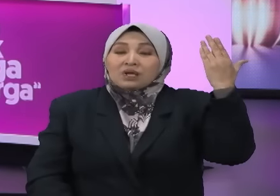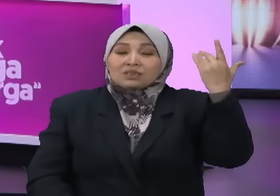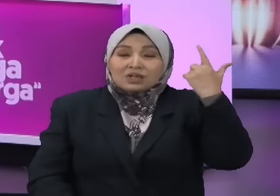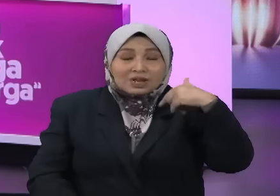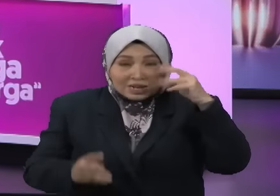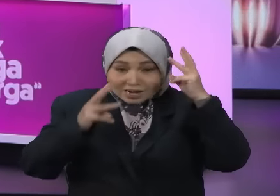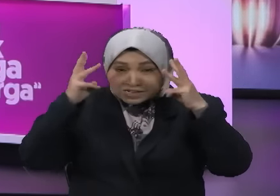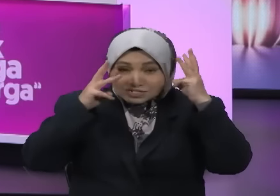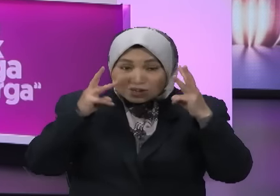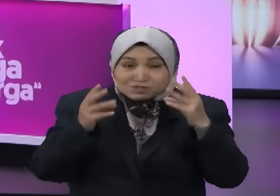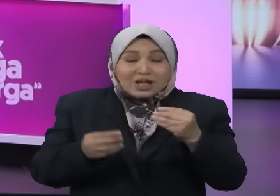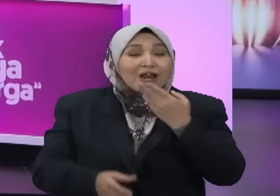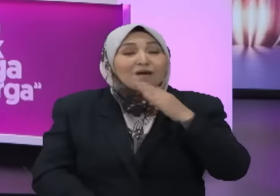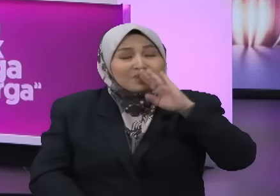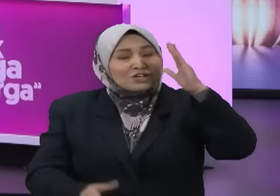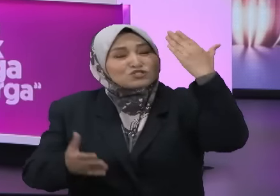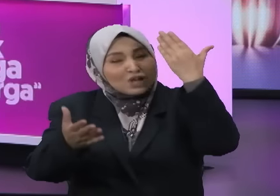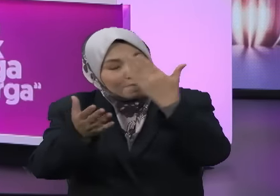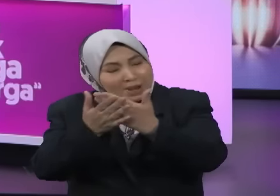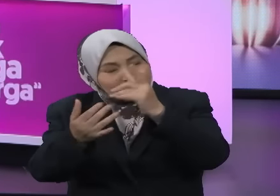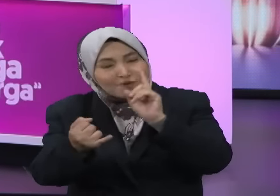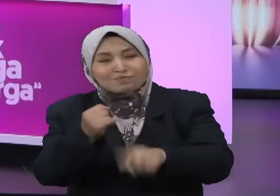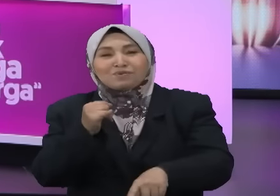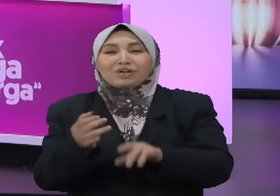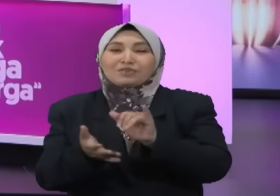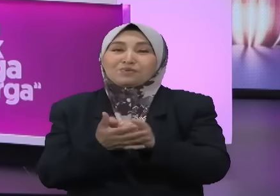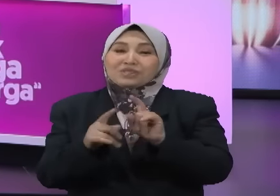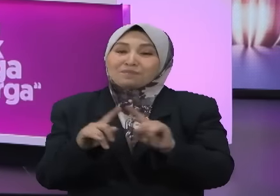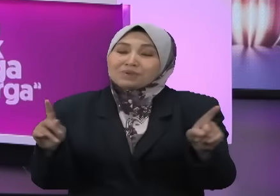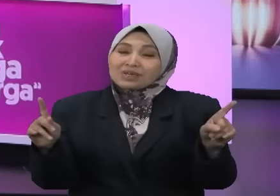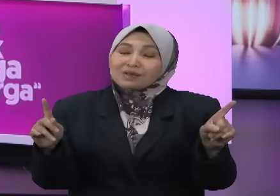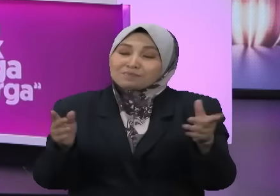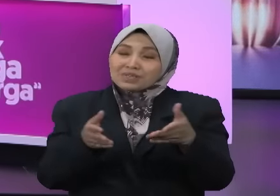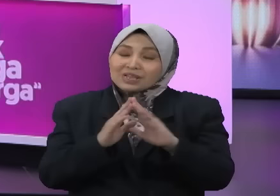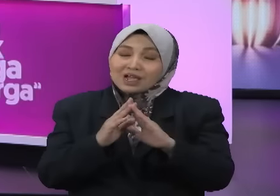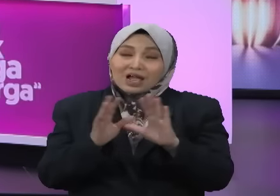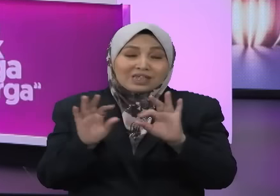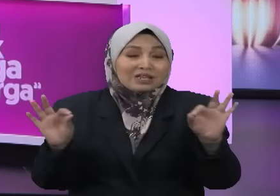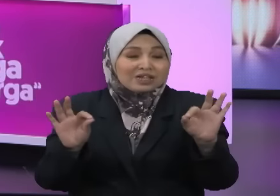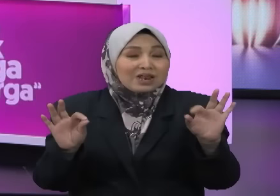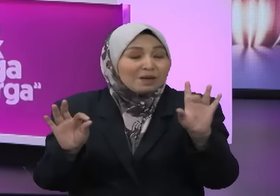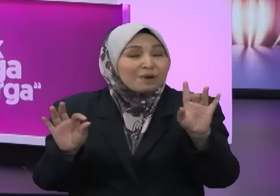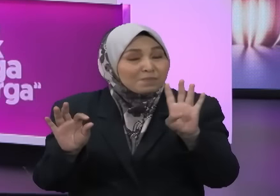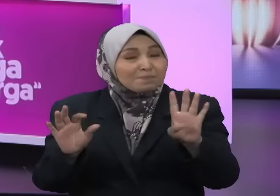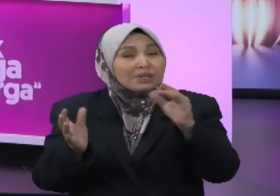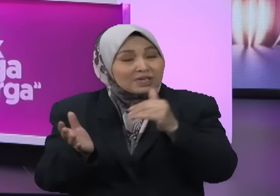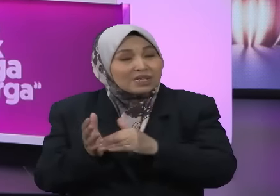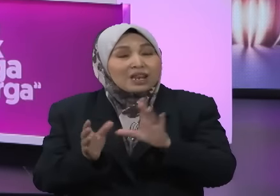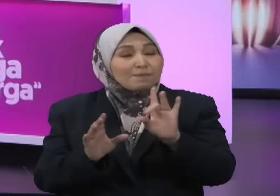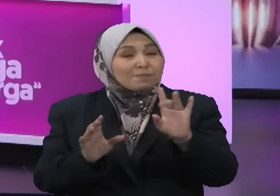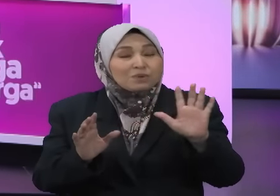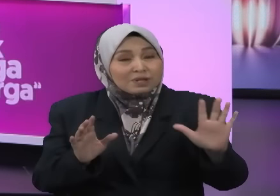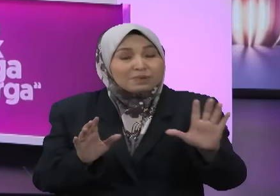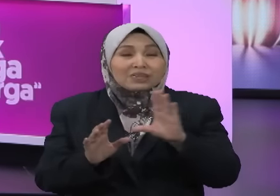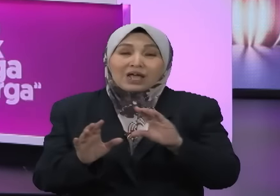sikit dah rasa tapi alhamdulillah sampai juga di penghujungnya tapi ini nak minta Ustaz ayat yang ke84 sekali lagi dan 85